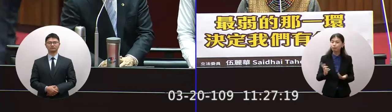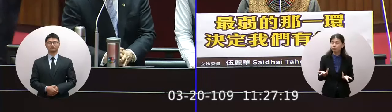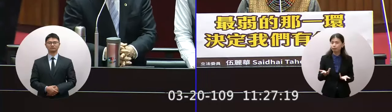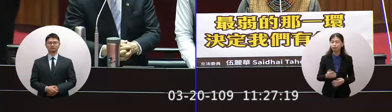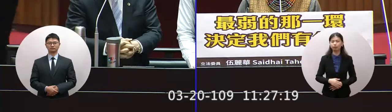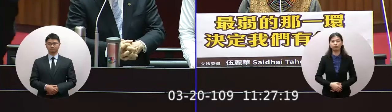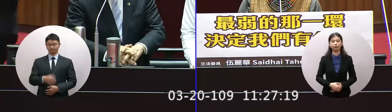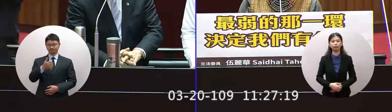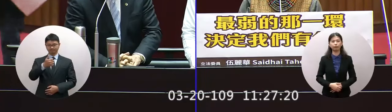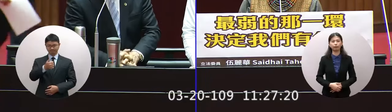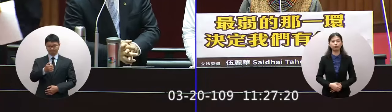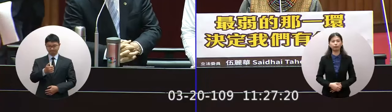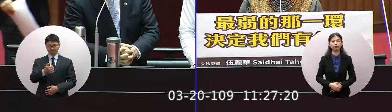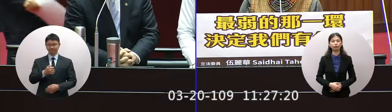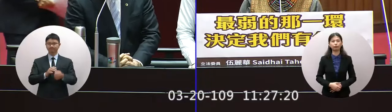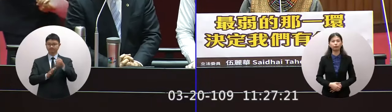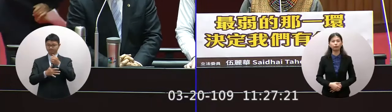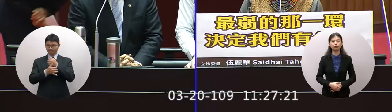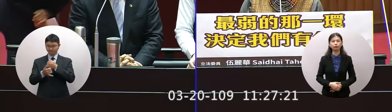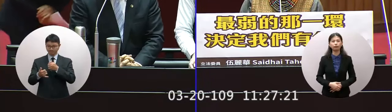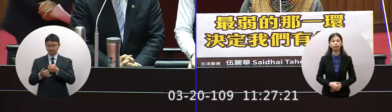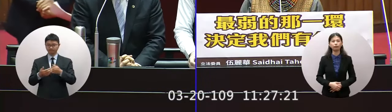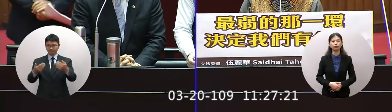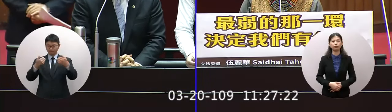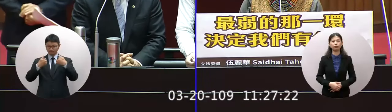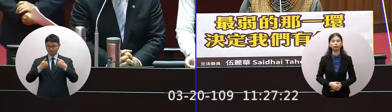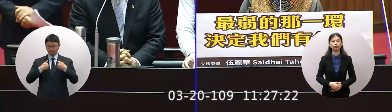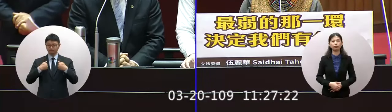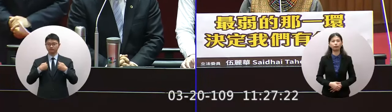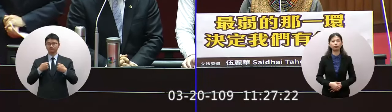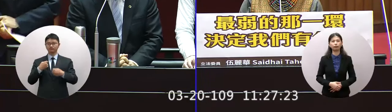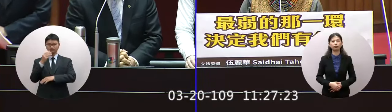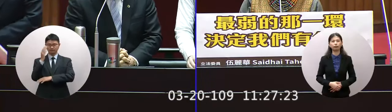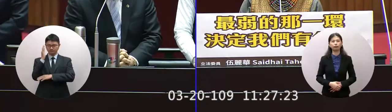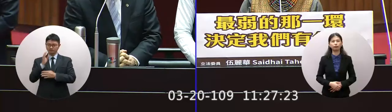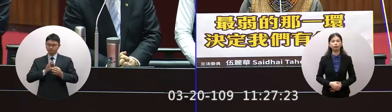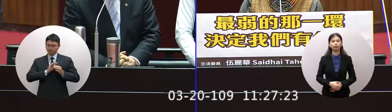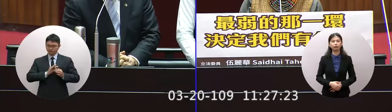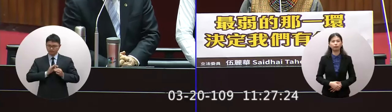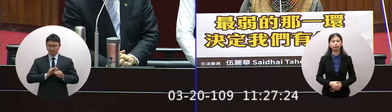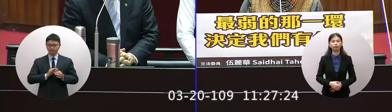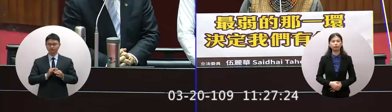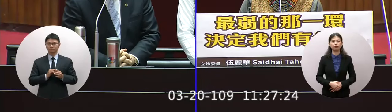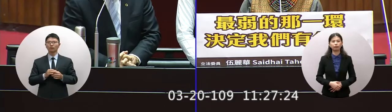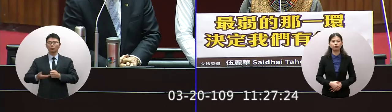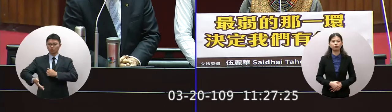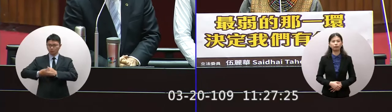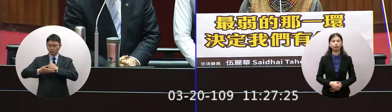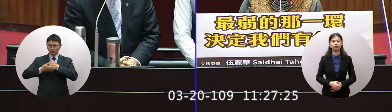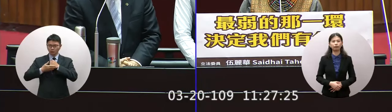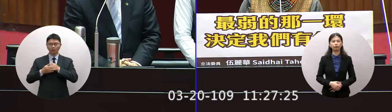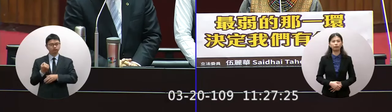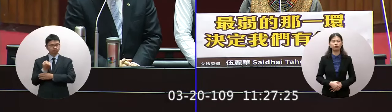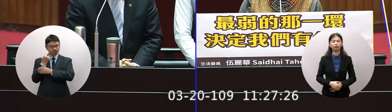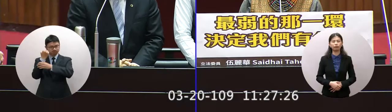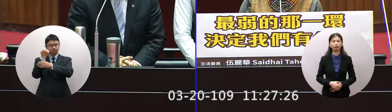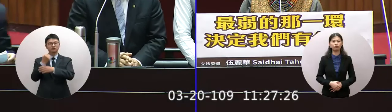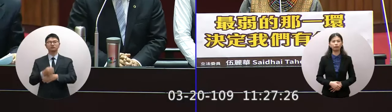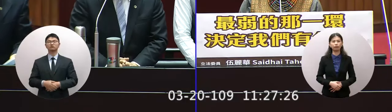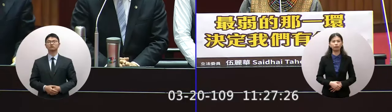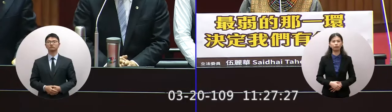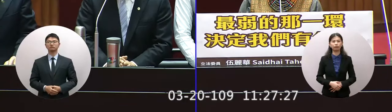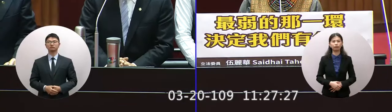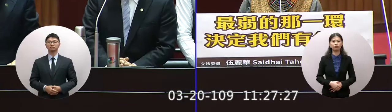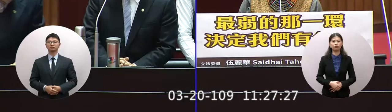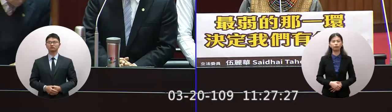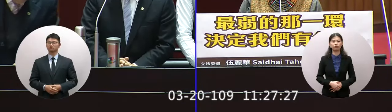啊，很谢谢委员对我们很多的关心、鼓励跟支持。其实